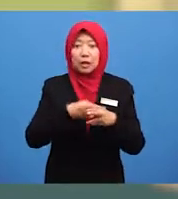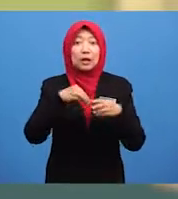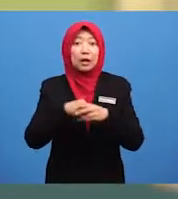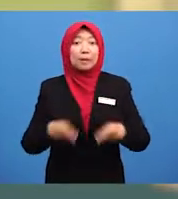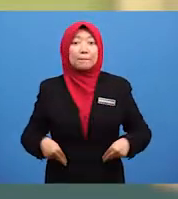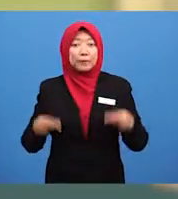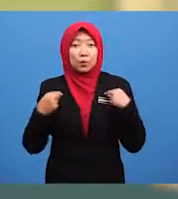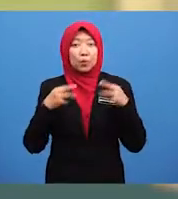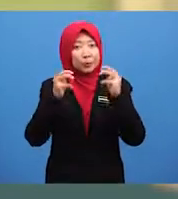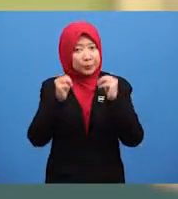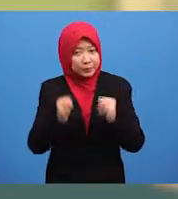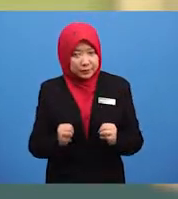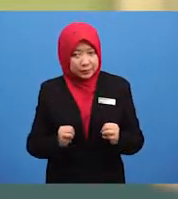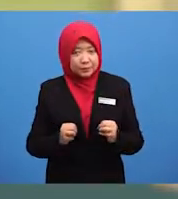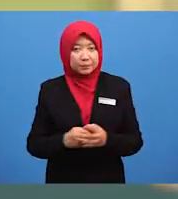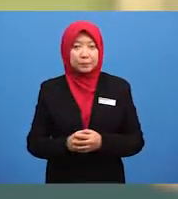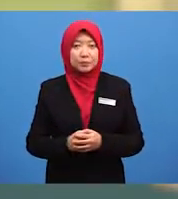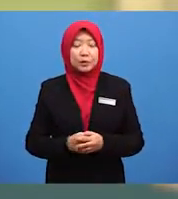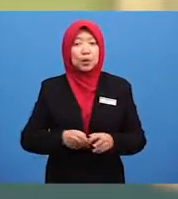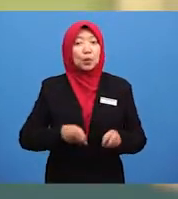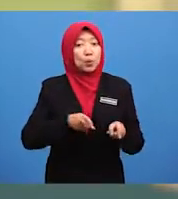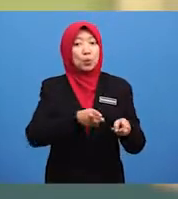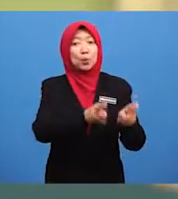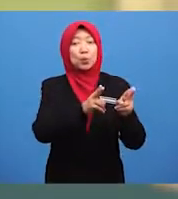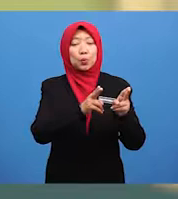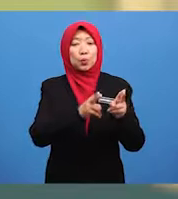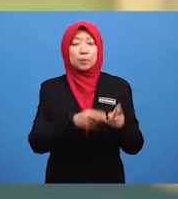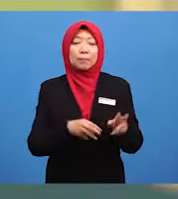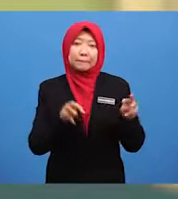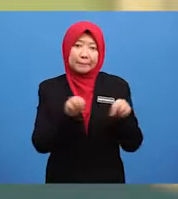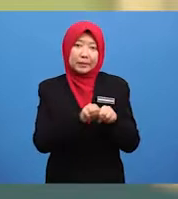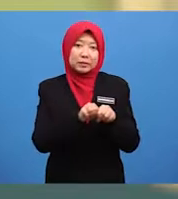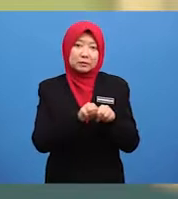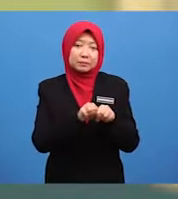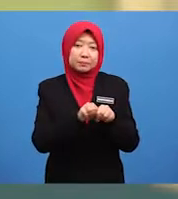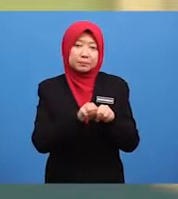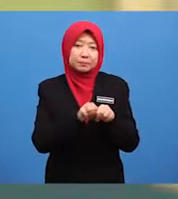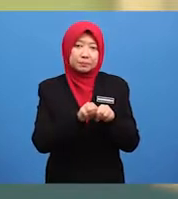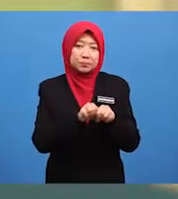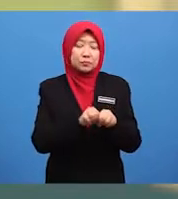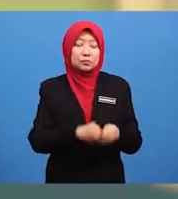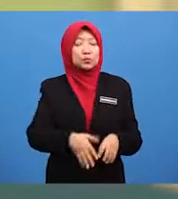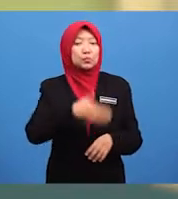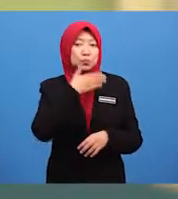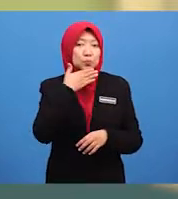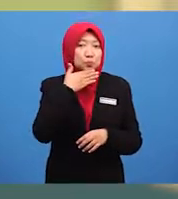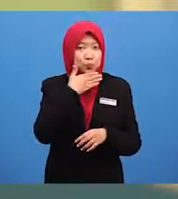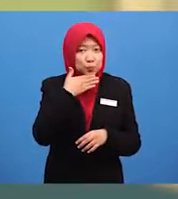manusia, iaitu hulu sungai merujuk kepada peringkat sungai pada usia